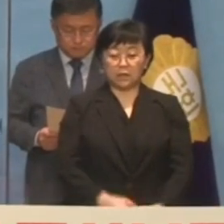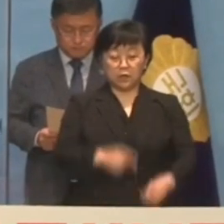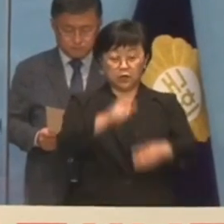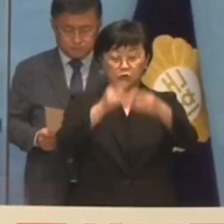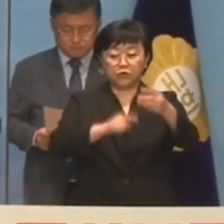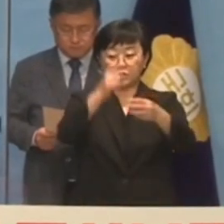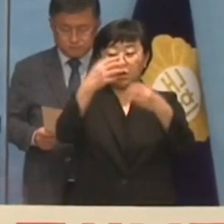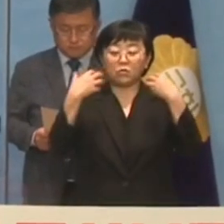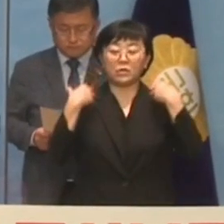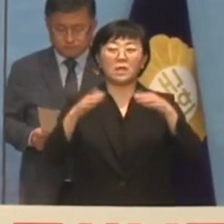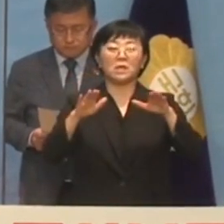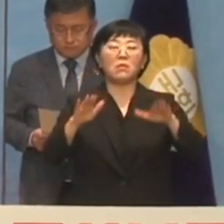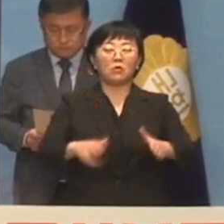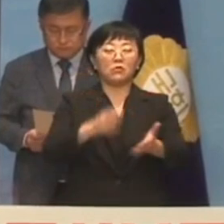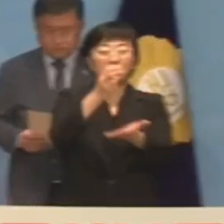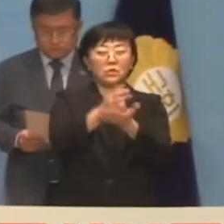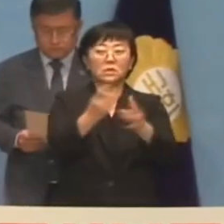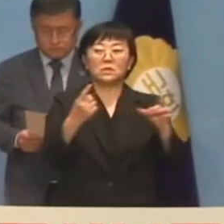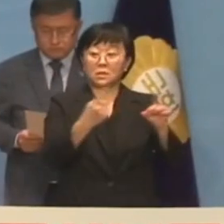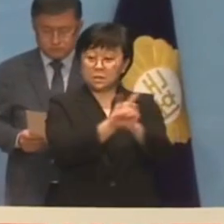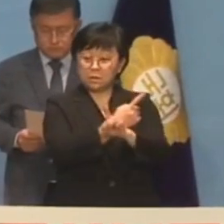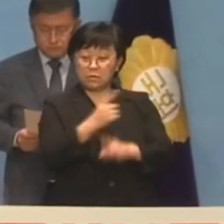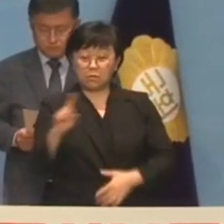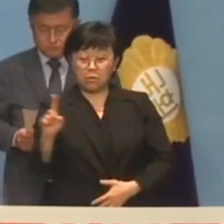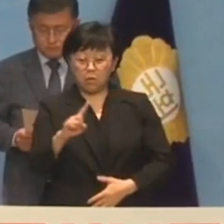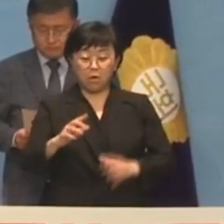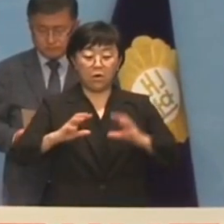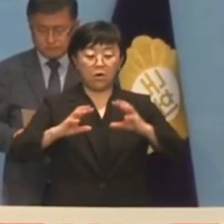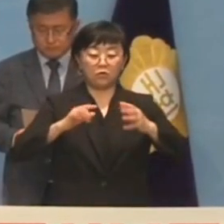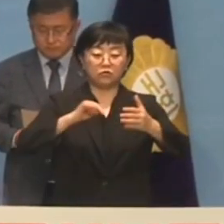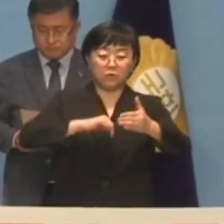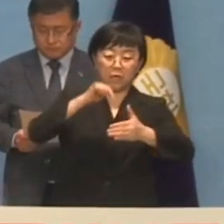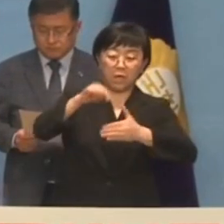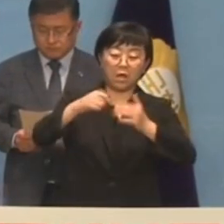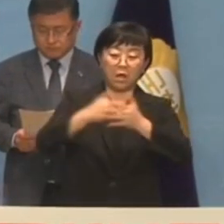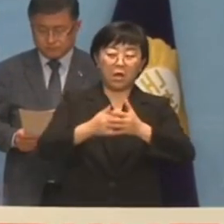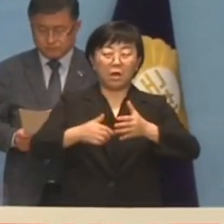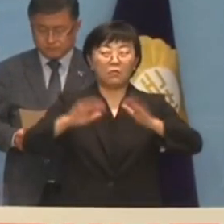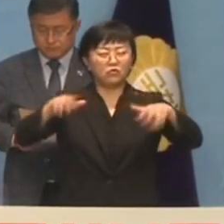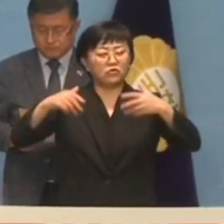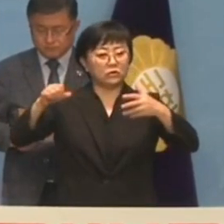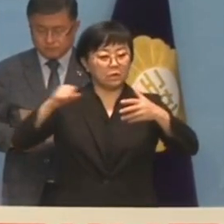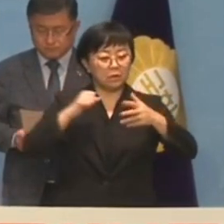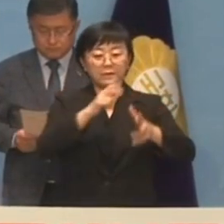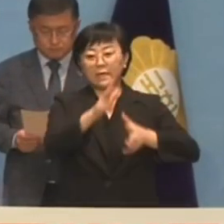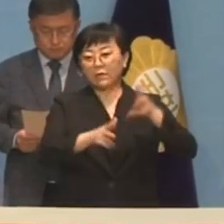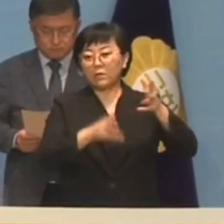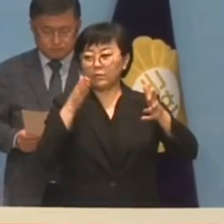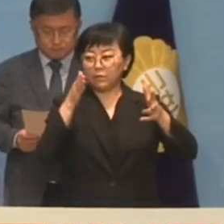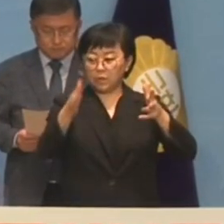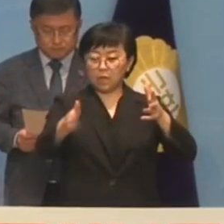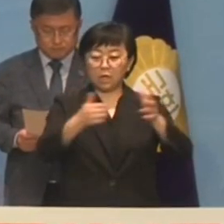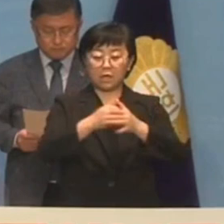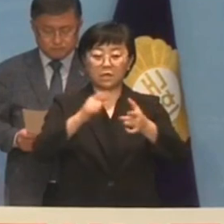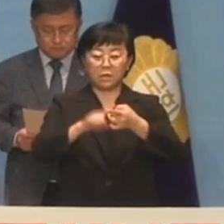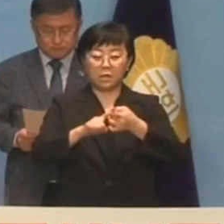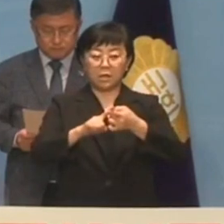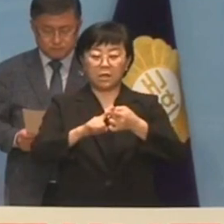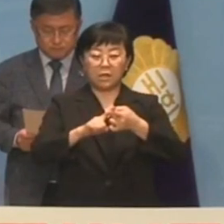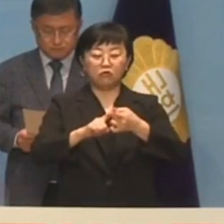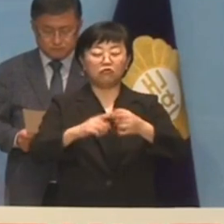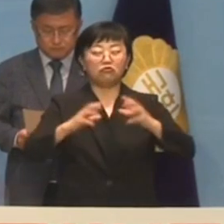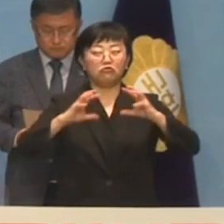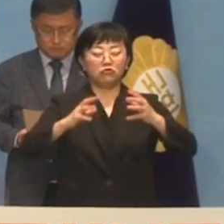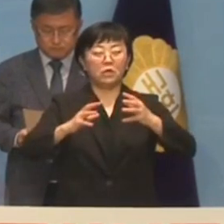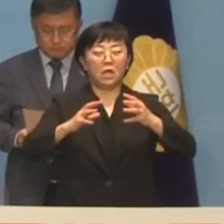윤석열 정부의 이번 규칙 개정은 국내 풍력산업계뿐만 아니라 국내 진출을